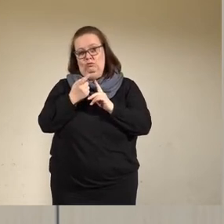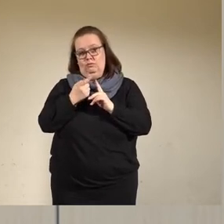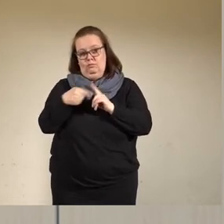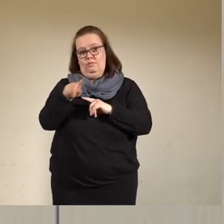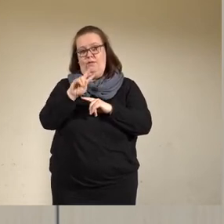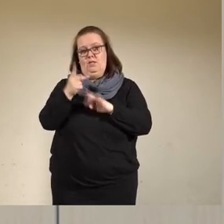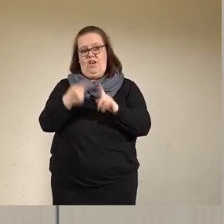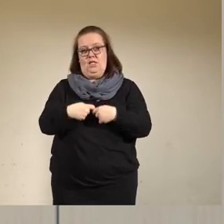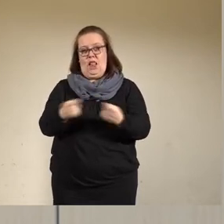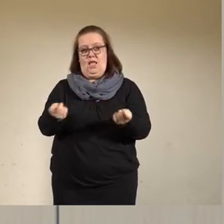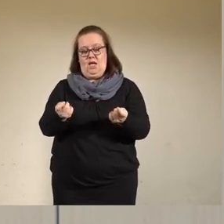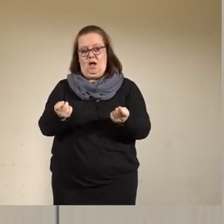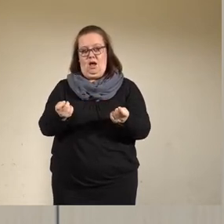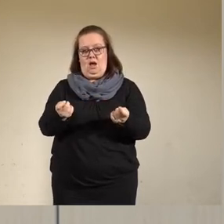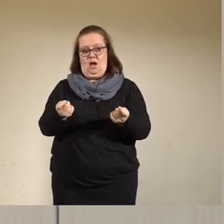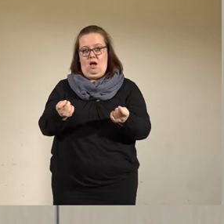in die zweite Liga aufsteigt,